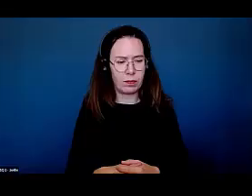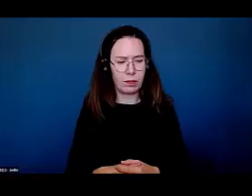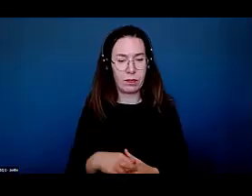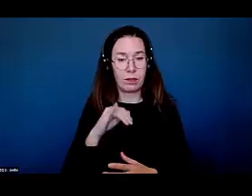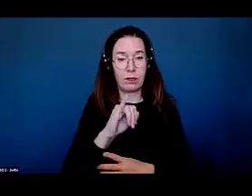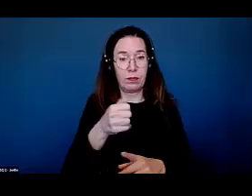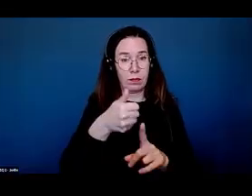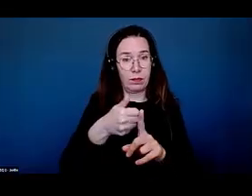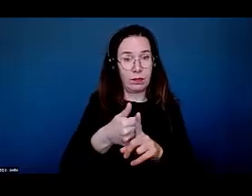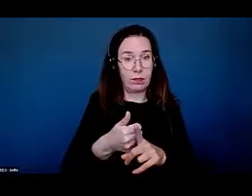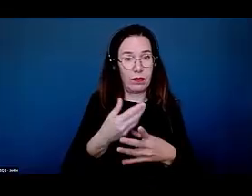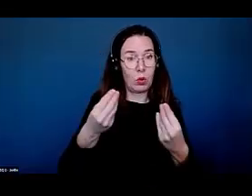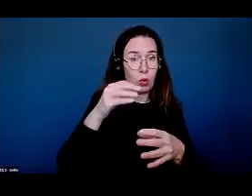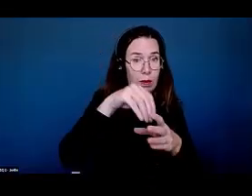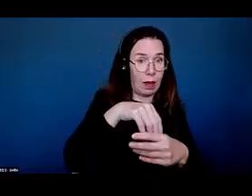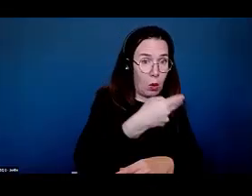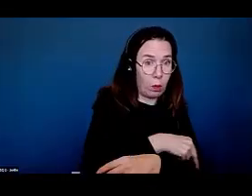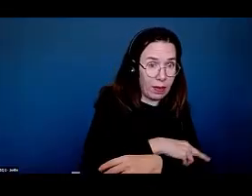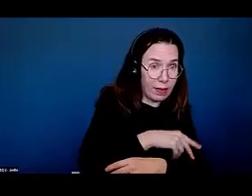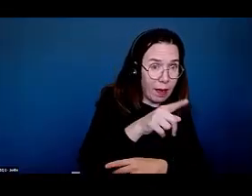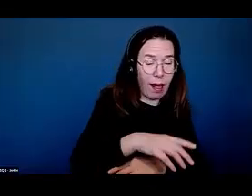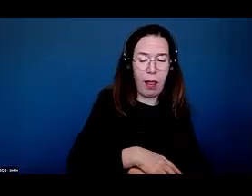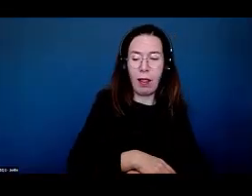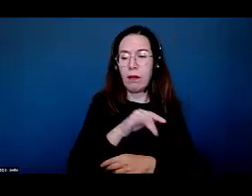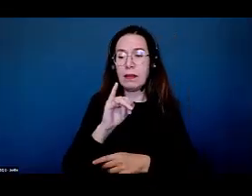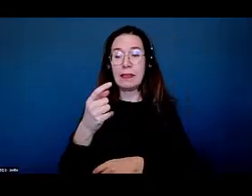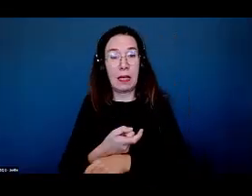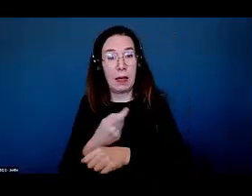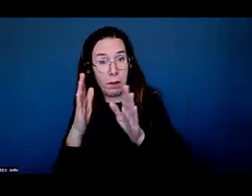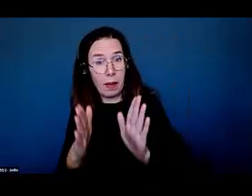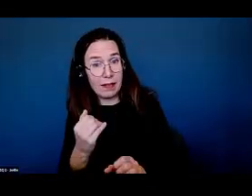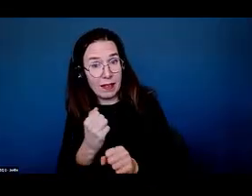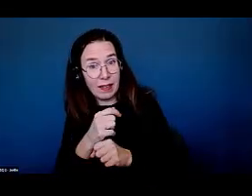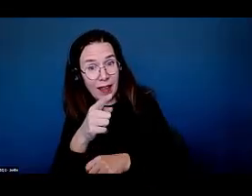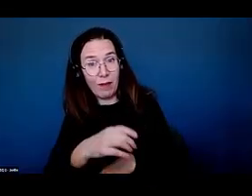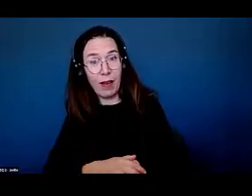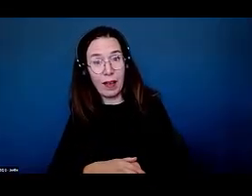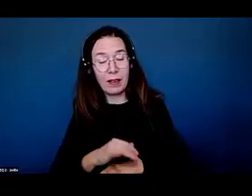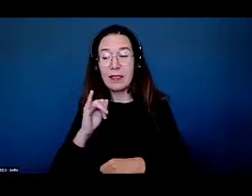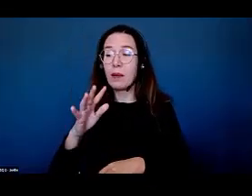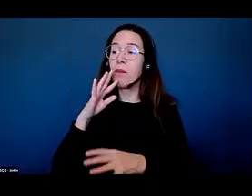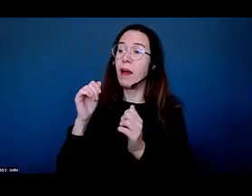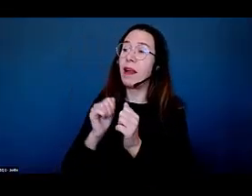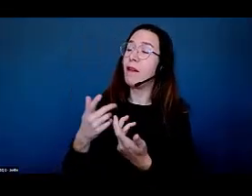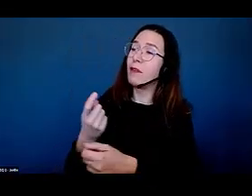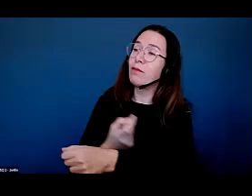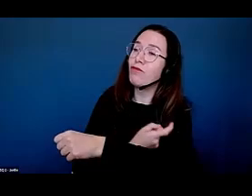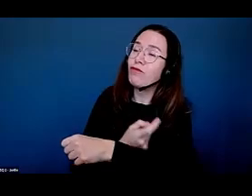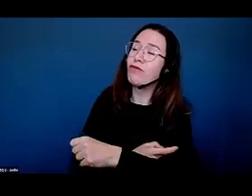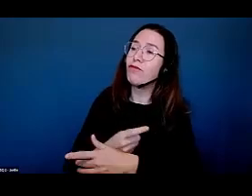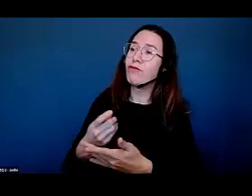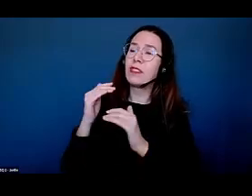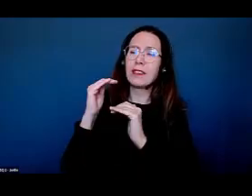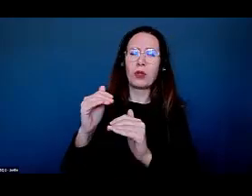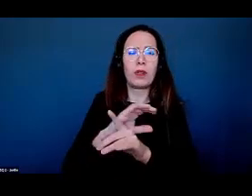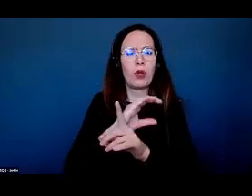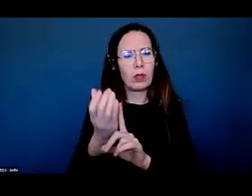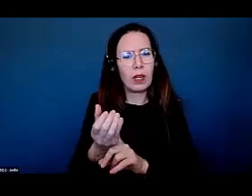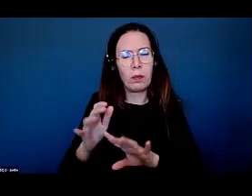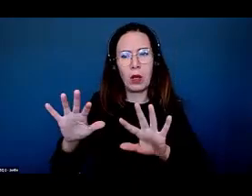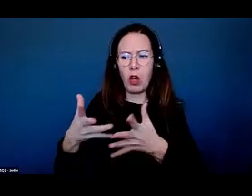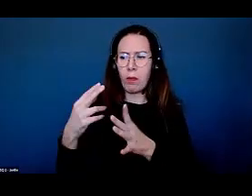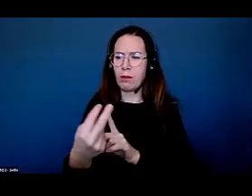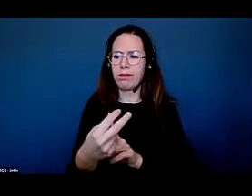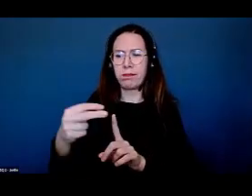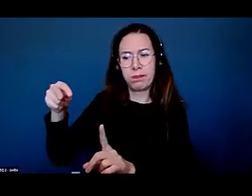Si vous êtes dans les hôpitaux, si vous êtes médecin, si vous parlez avec les physiciens de la sécurité culturelle et